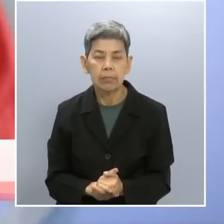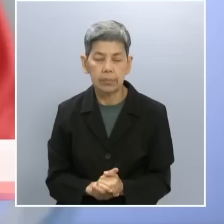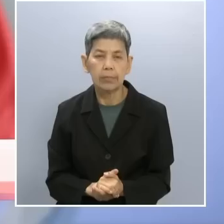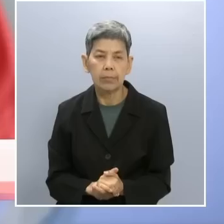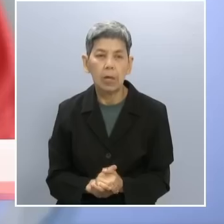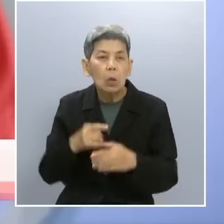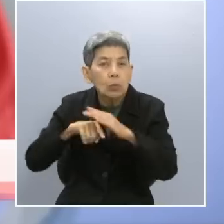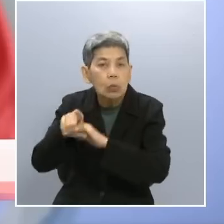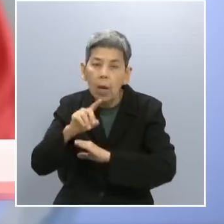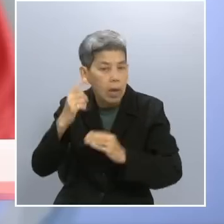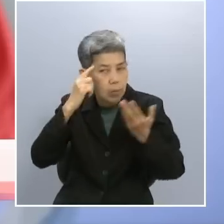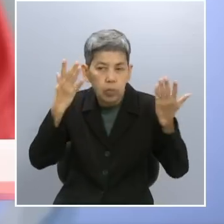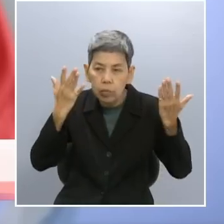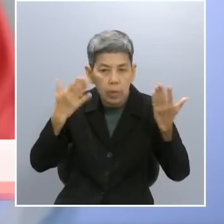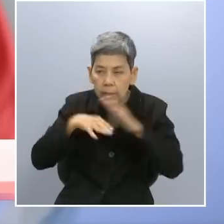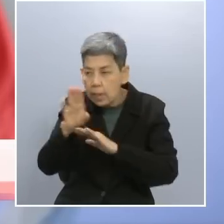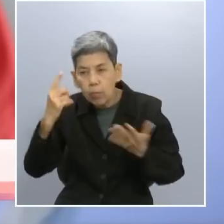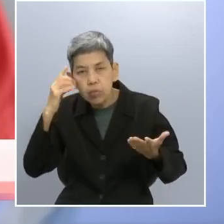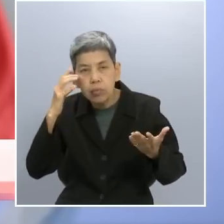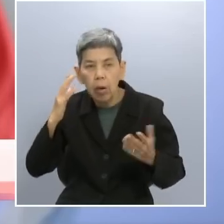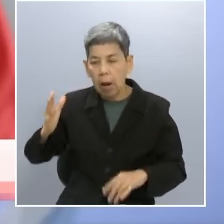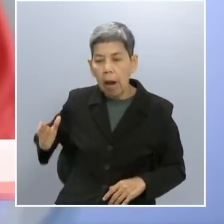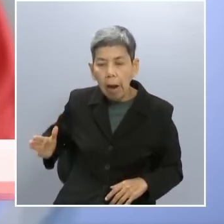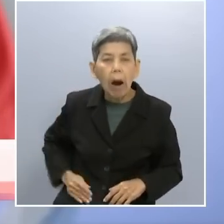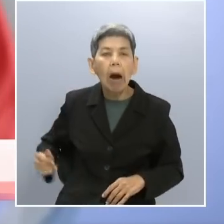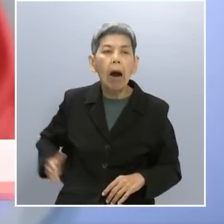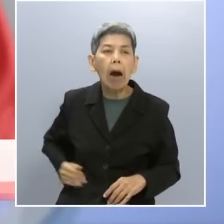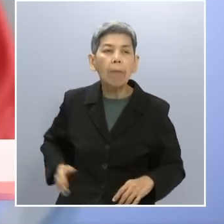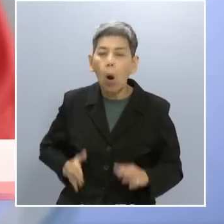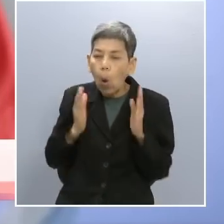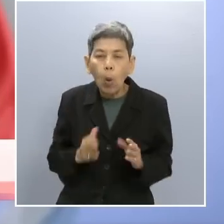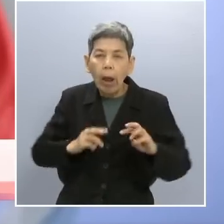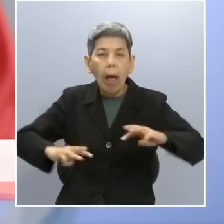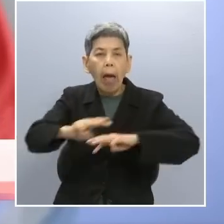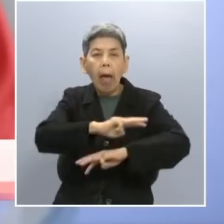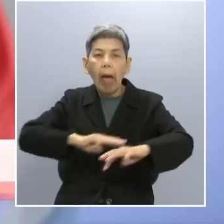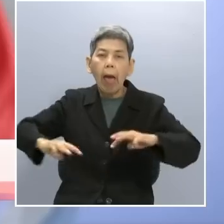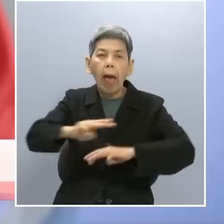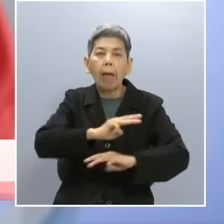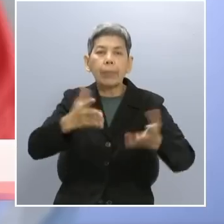จำศีลอยู่ที่ไหนไม่รู้นะคะหรือแต่หมาเห็นไหมในบ้านไม่มีคนค่ะ